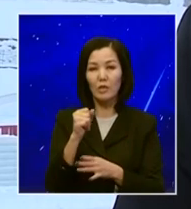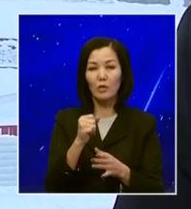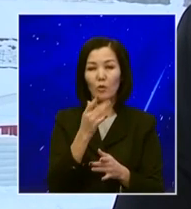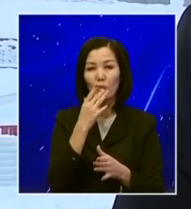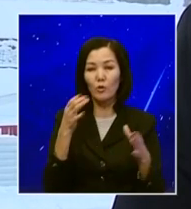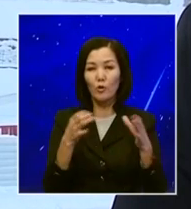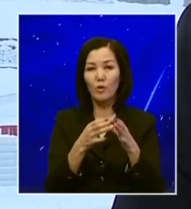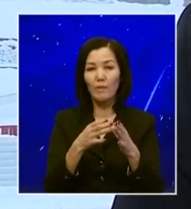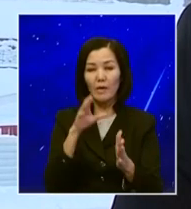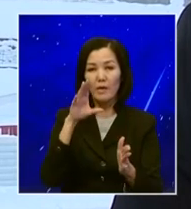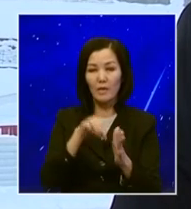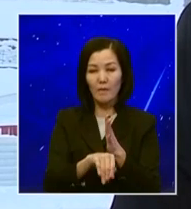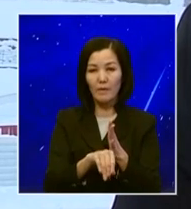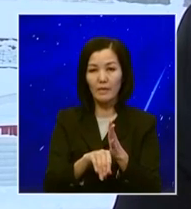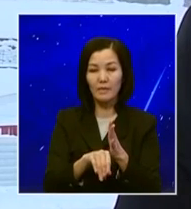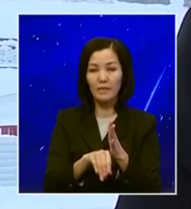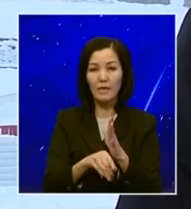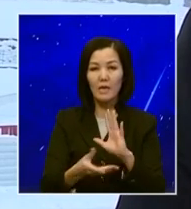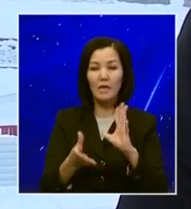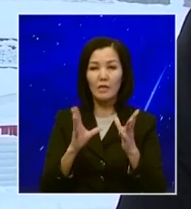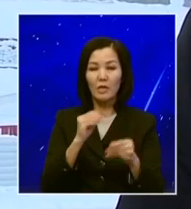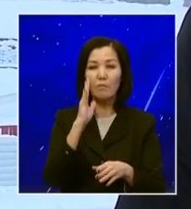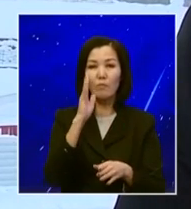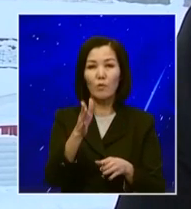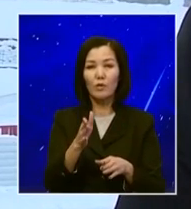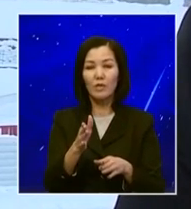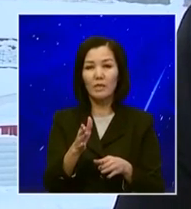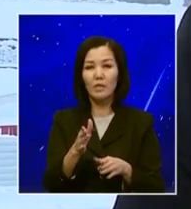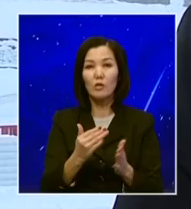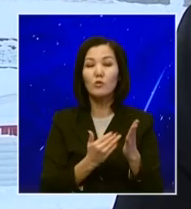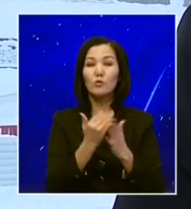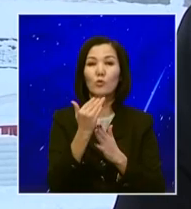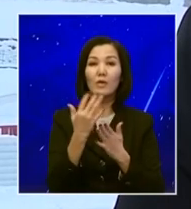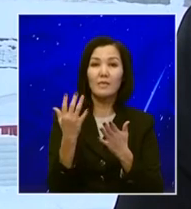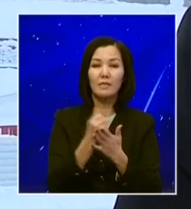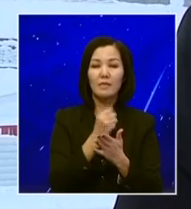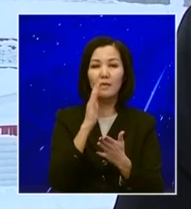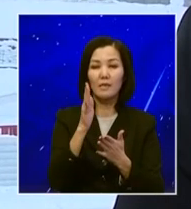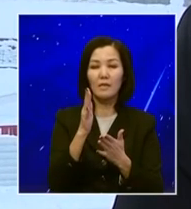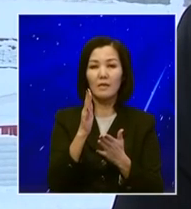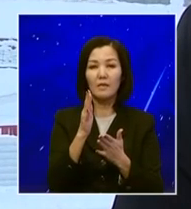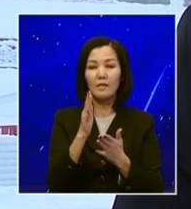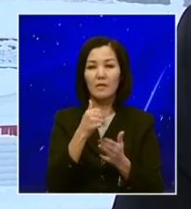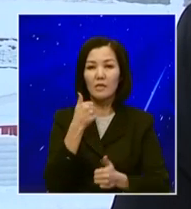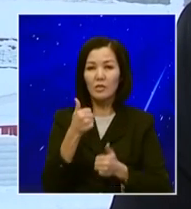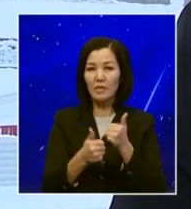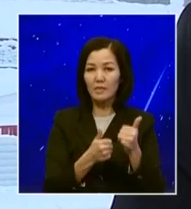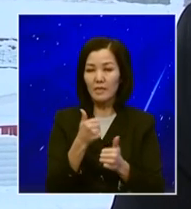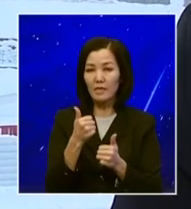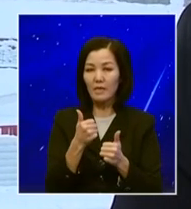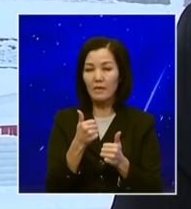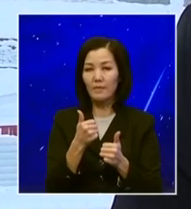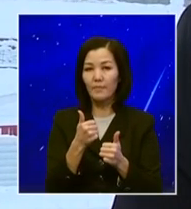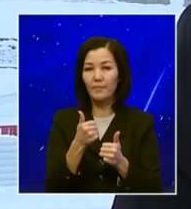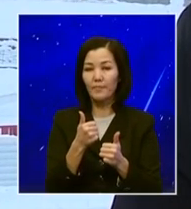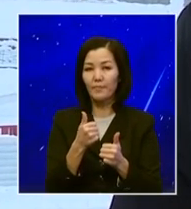құрама командасының мүшелері. Жалпы келешекте жоғарғы дәрежедегі әлем чемпионаттарында, олимпиадалық